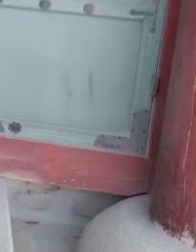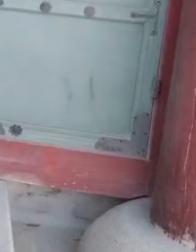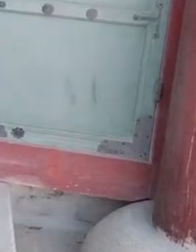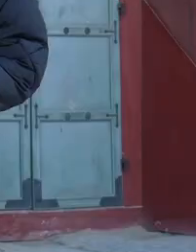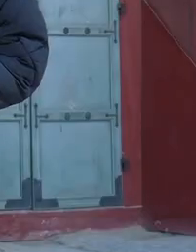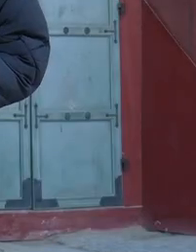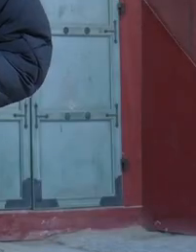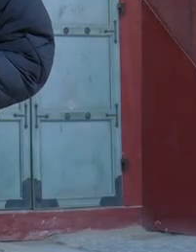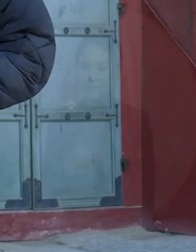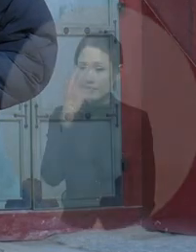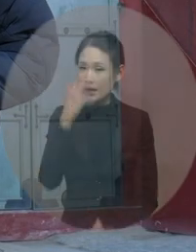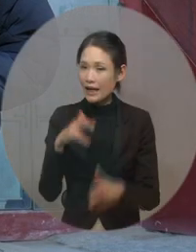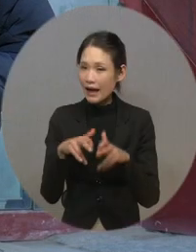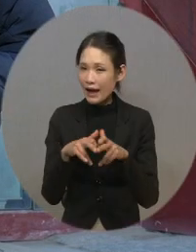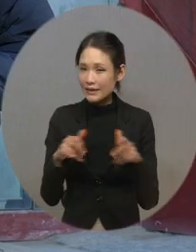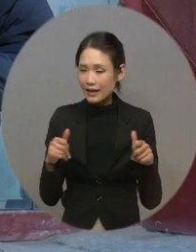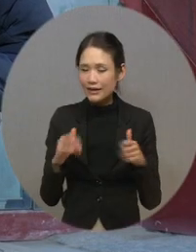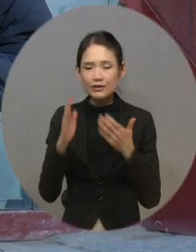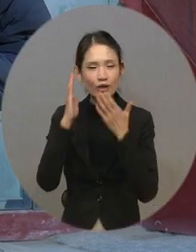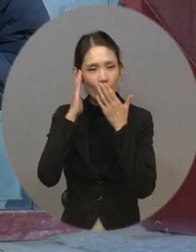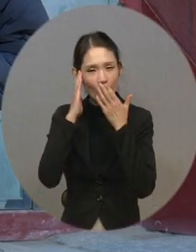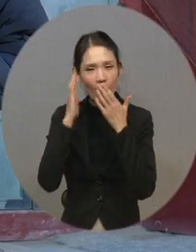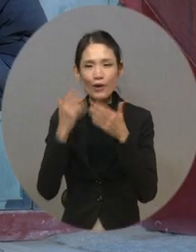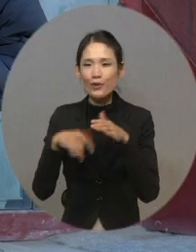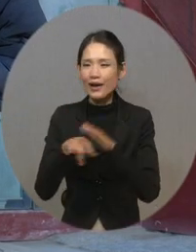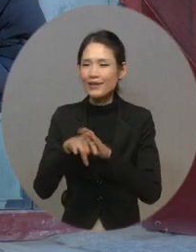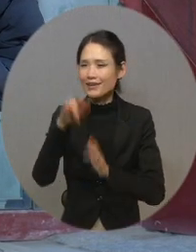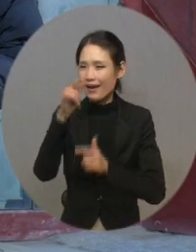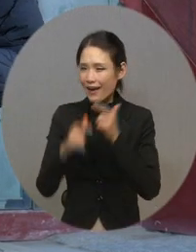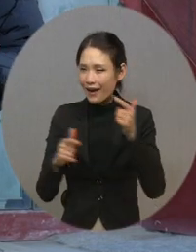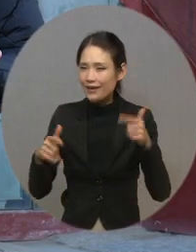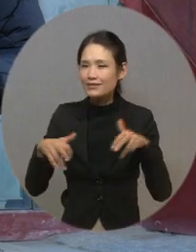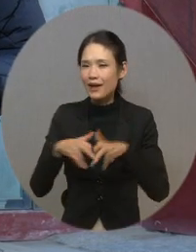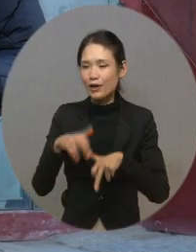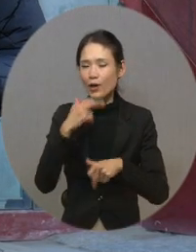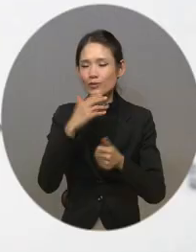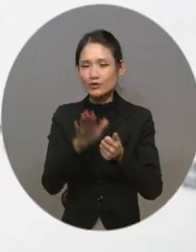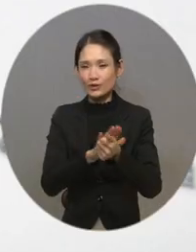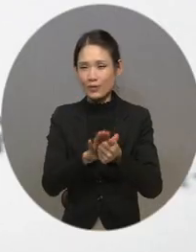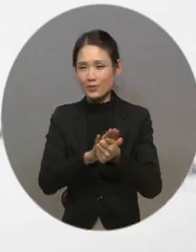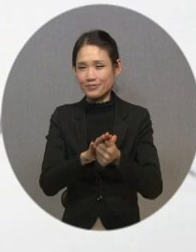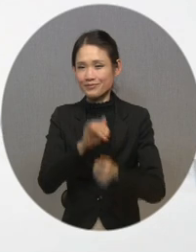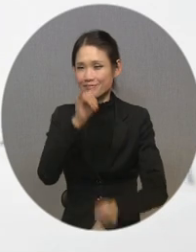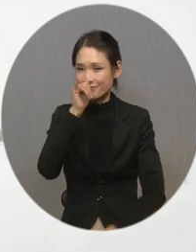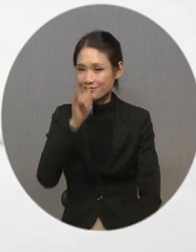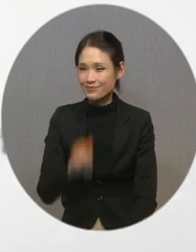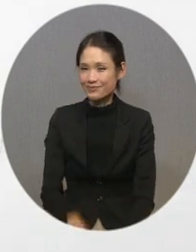또 시각장애인과 청각장애인을 위한 다양한 배리어프리 서비스를 제공하고 있습니다.